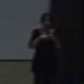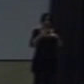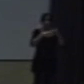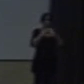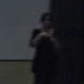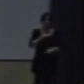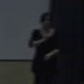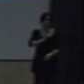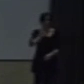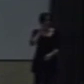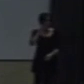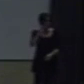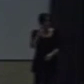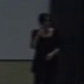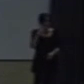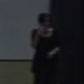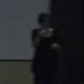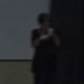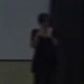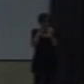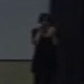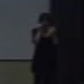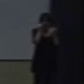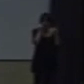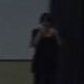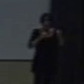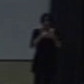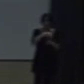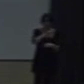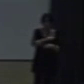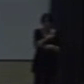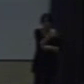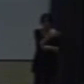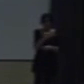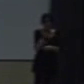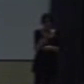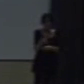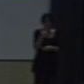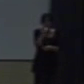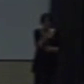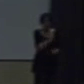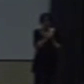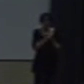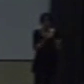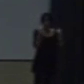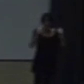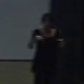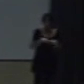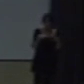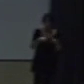país. I per tant és quan casa molt bé aquesta responsabilitat social amb